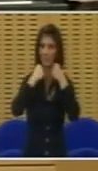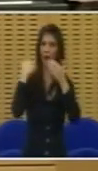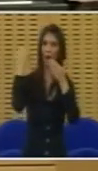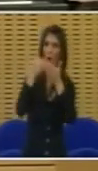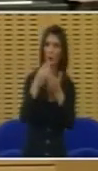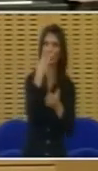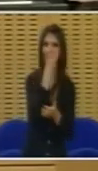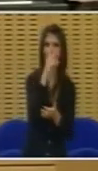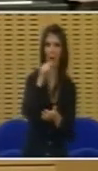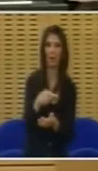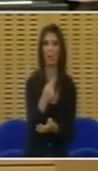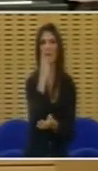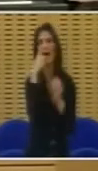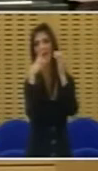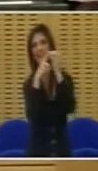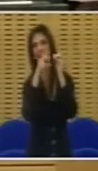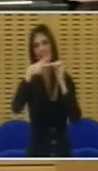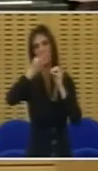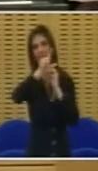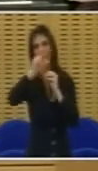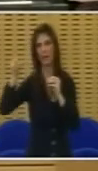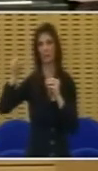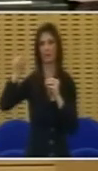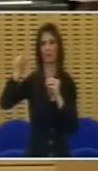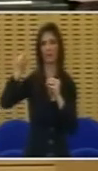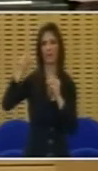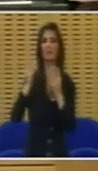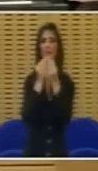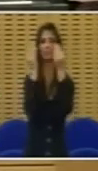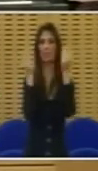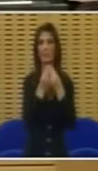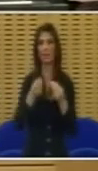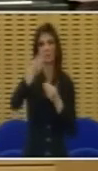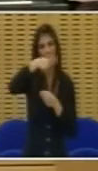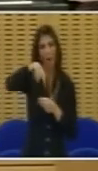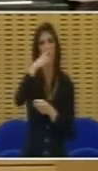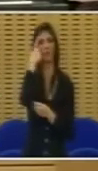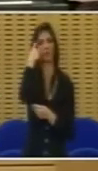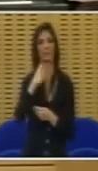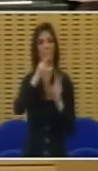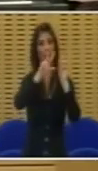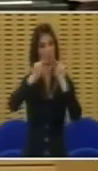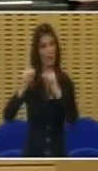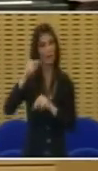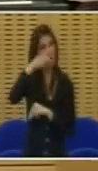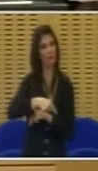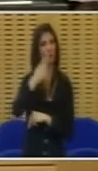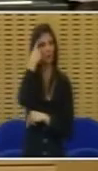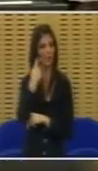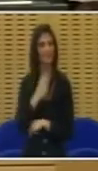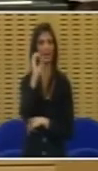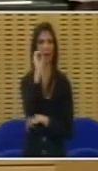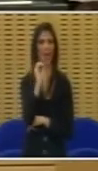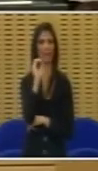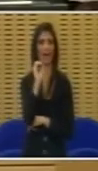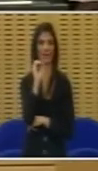3,6 δισεκατομμύρια και τα ίδια κεφάλαια ήταν μόλις 600 εκατομμύρια. Και αυτό το γνώριζε ο κύριος Ορφανίδης. Μεταξύ